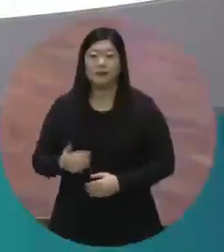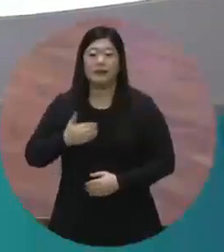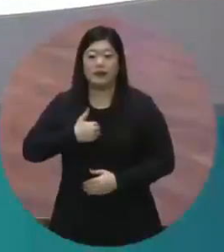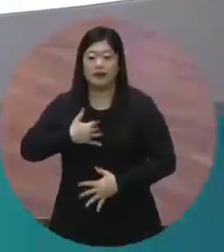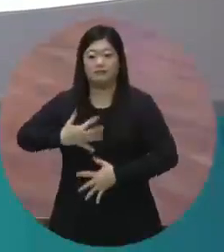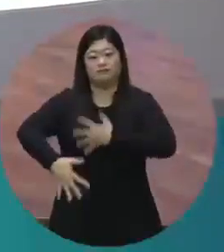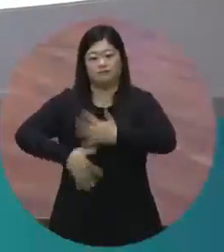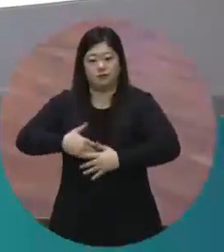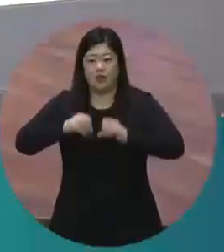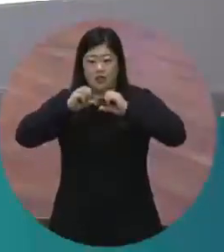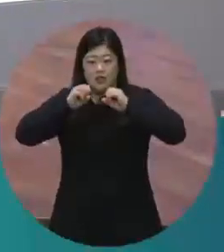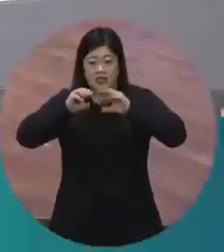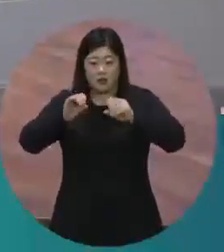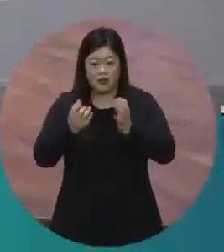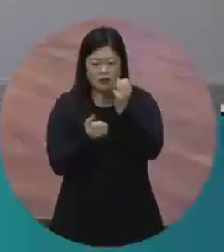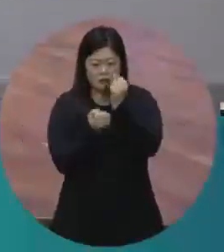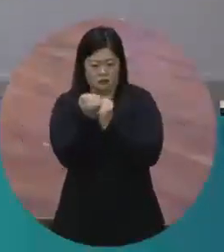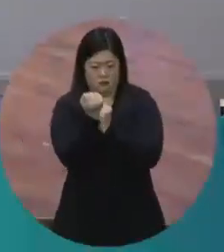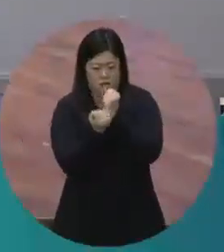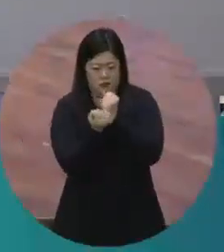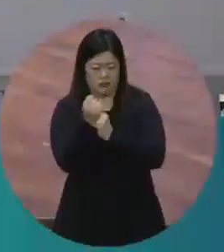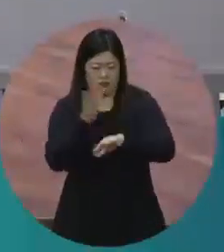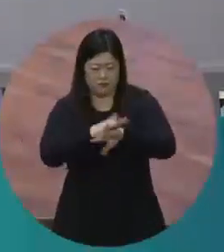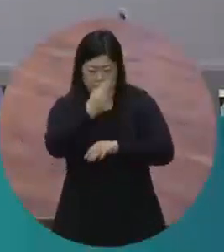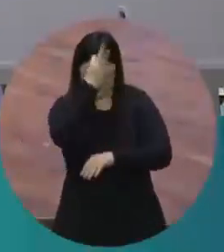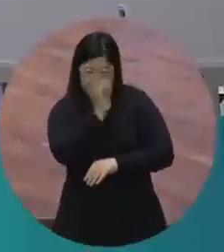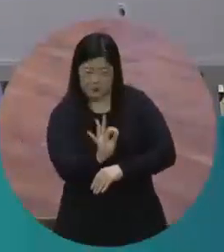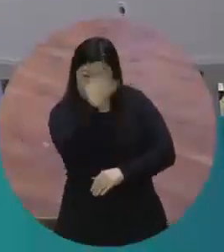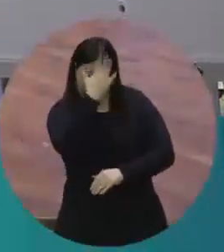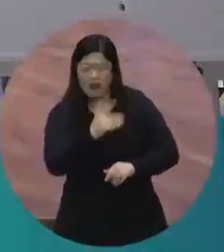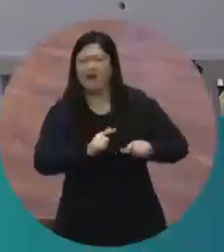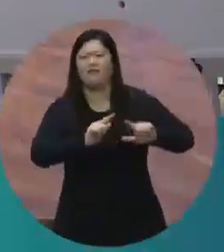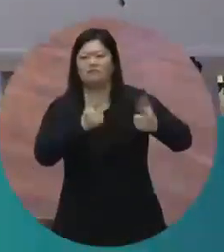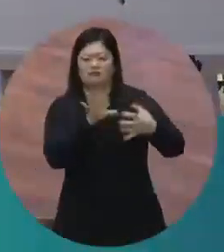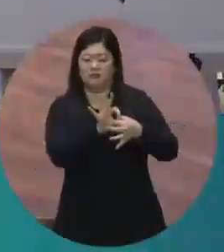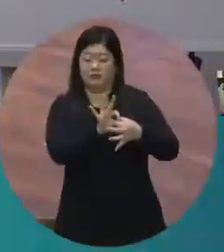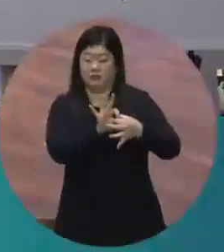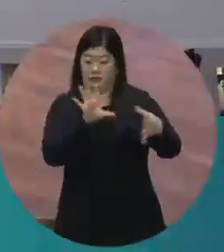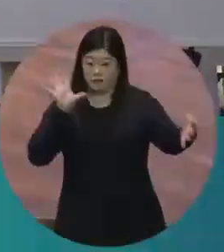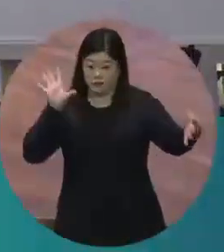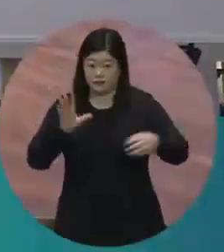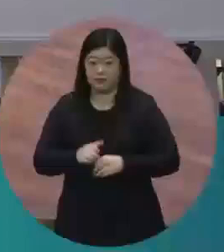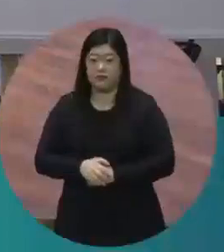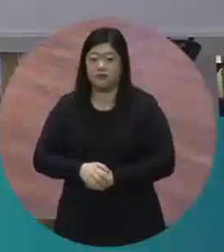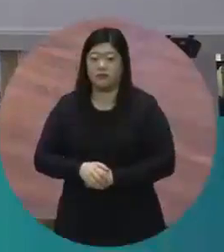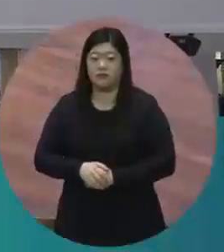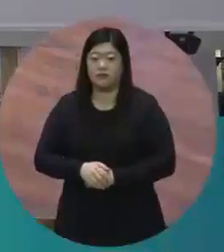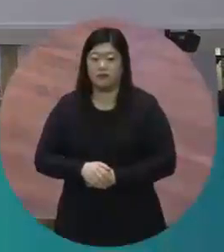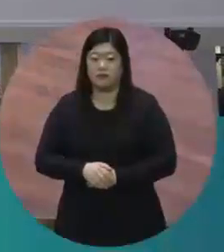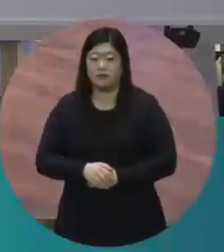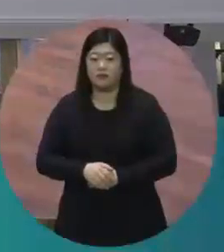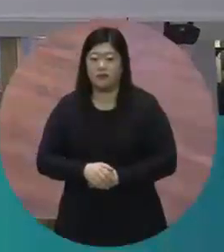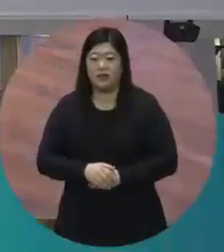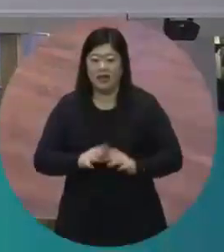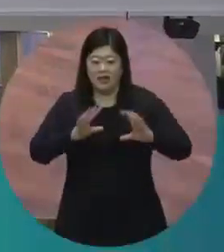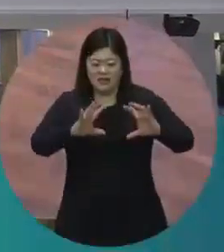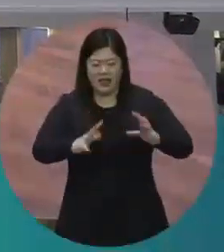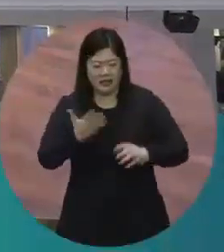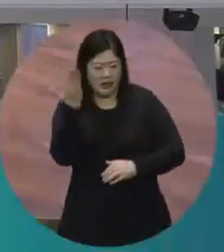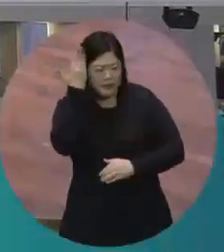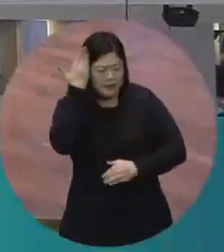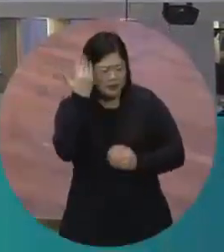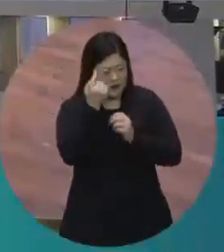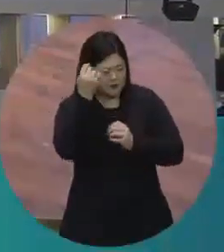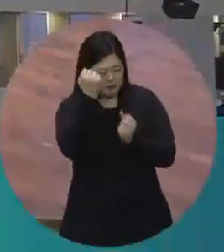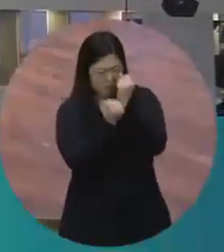전도함이 설득력 있는 지혜의 말로 하지 아니하고 지혜의 세상적인 유식한 말로 하지 아니하고